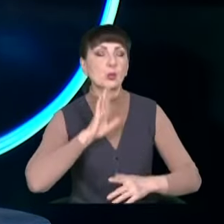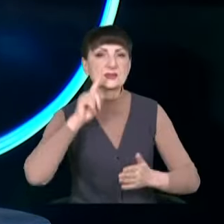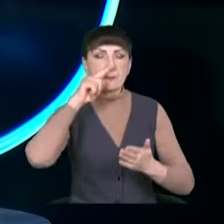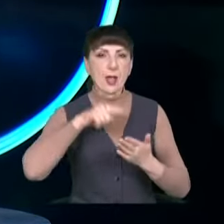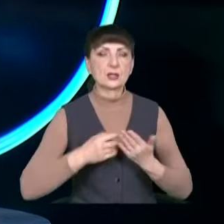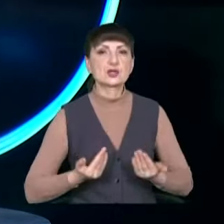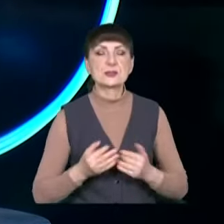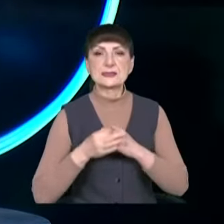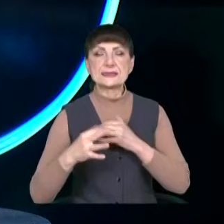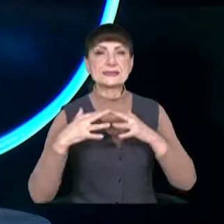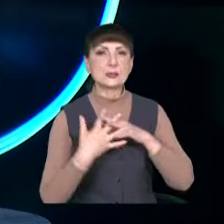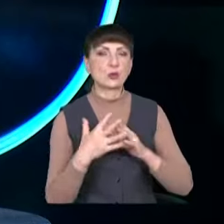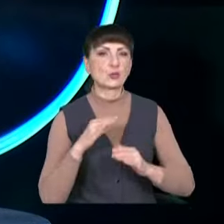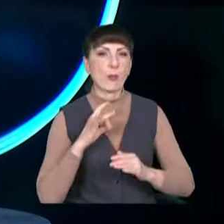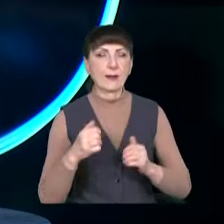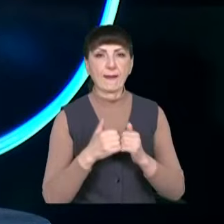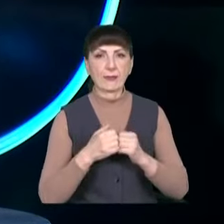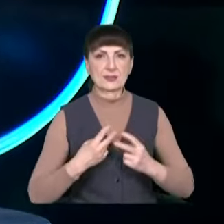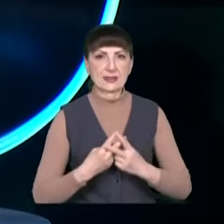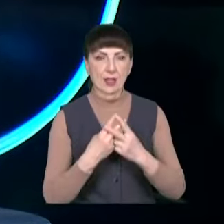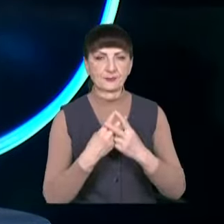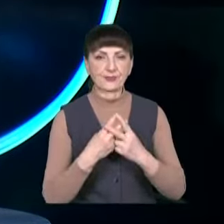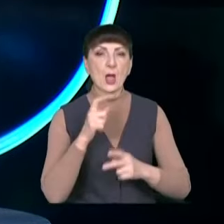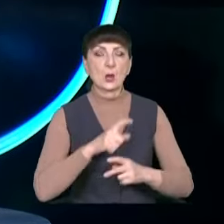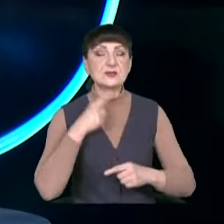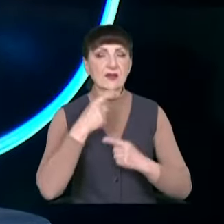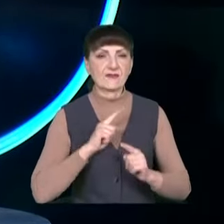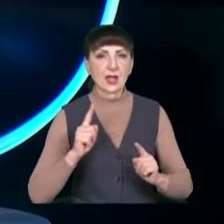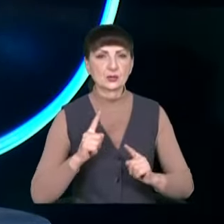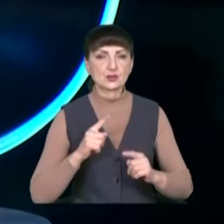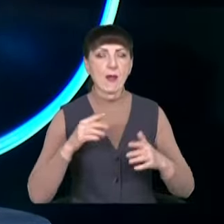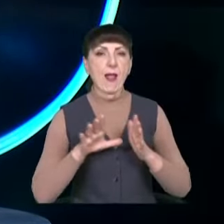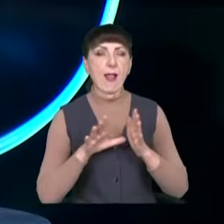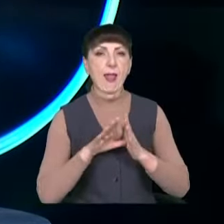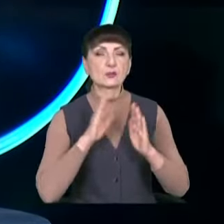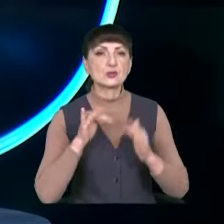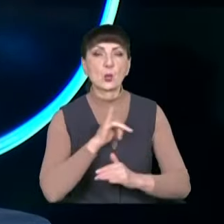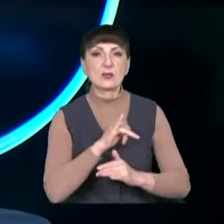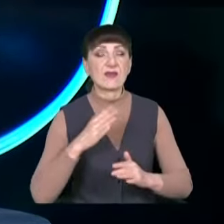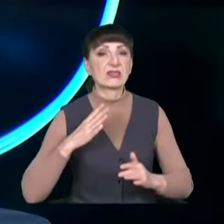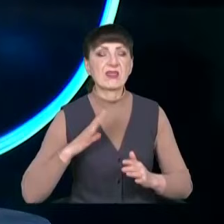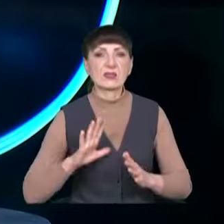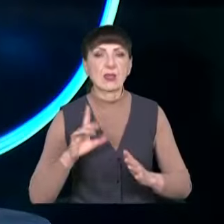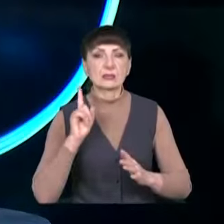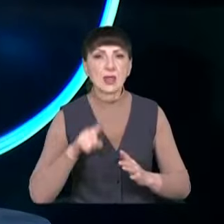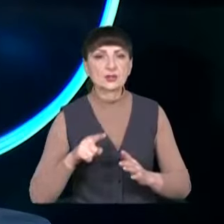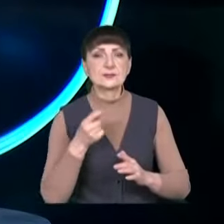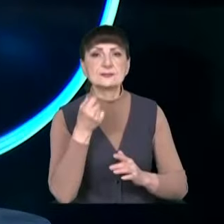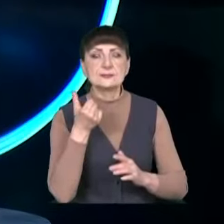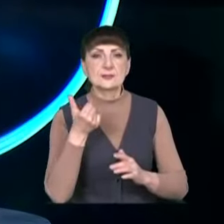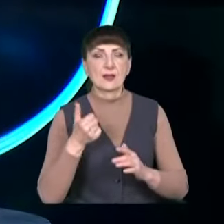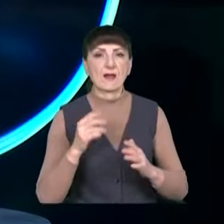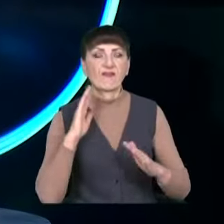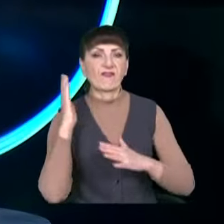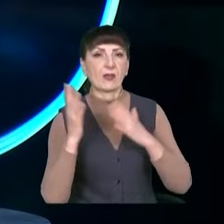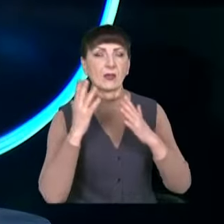сталкиваются жители села Шубар близ столицы. Люди утверждают, что электросети у них не выдерживают даже небольших порывов